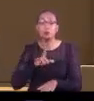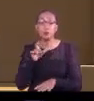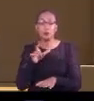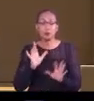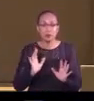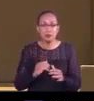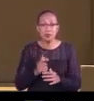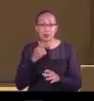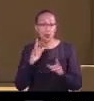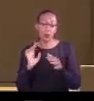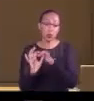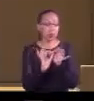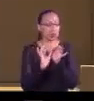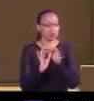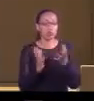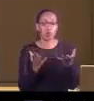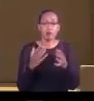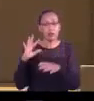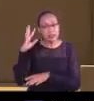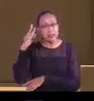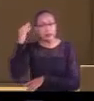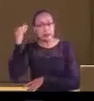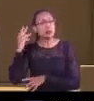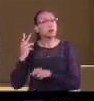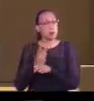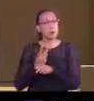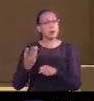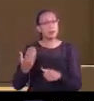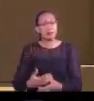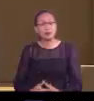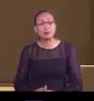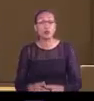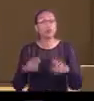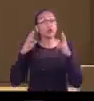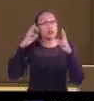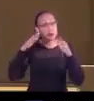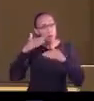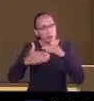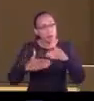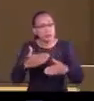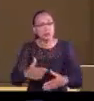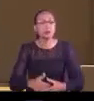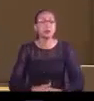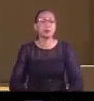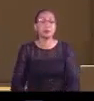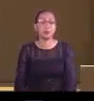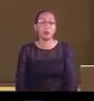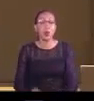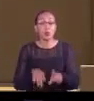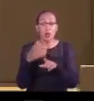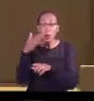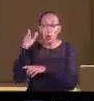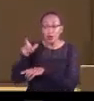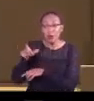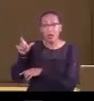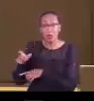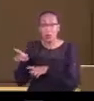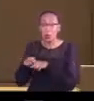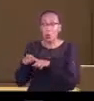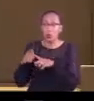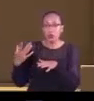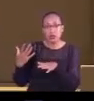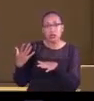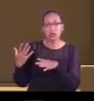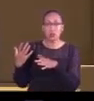Donc c'est un bon état d'esprit. J'espère que l'état d'esprit va perdurer et que d'autres vont le reprendre aussi à